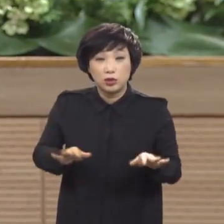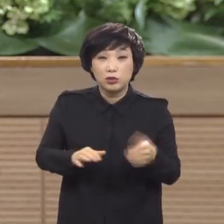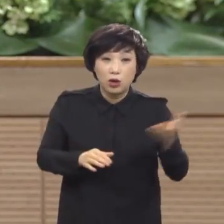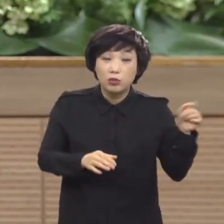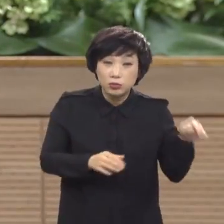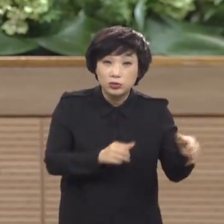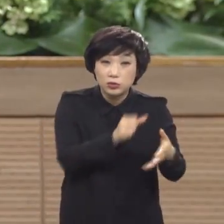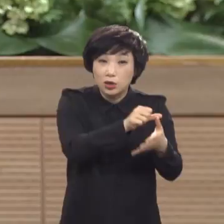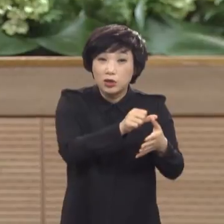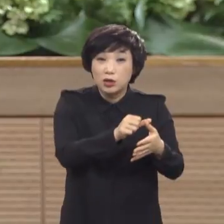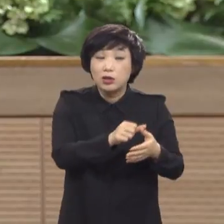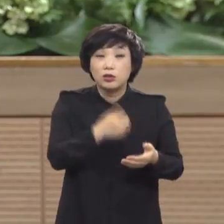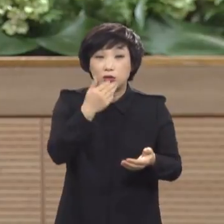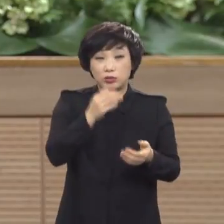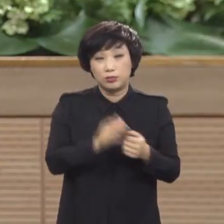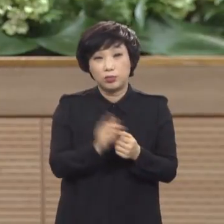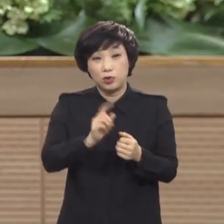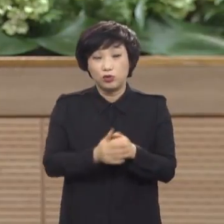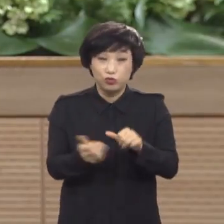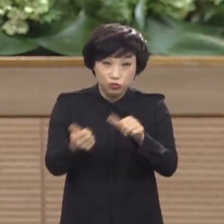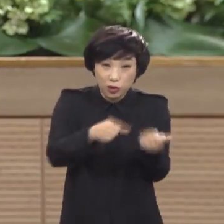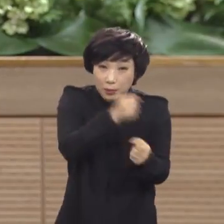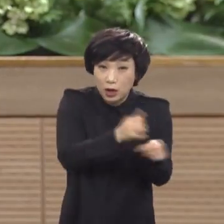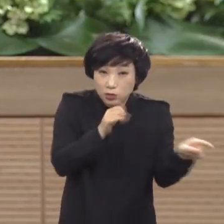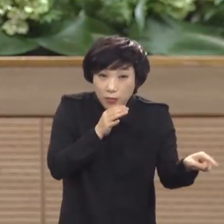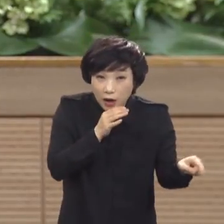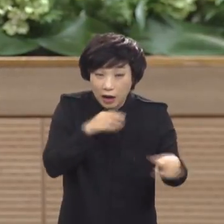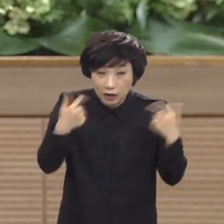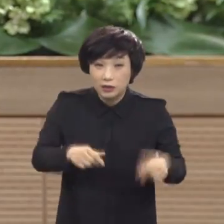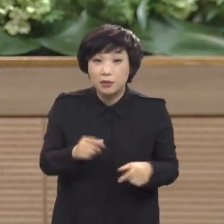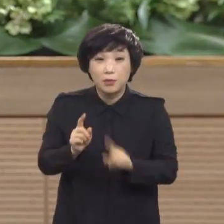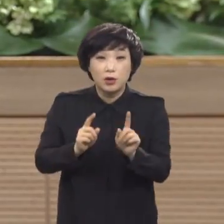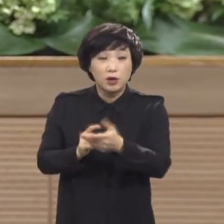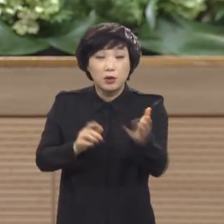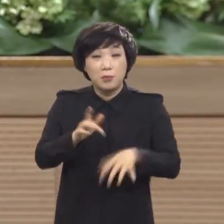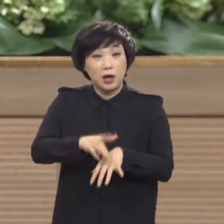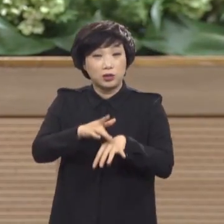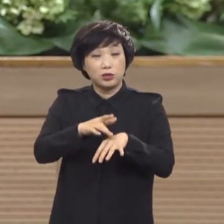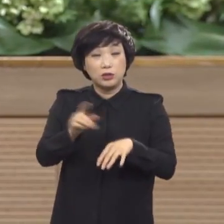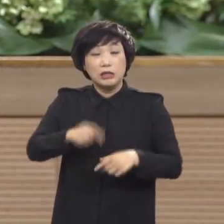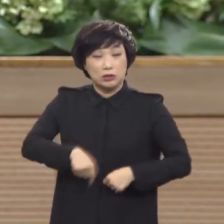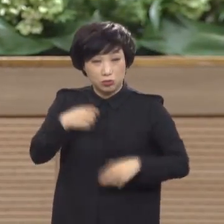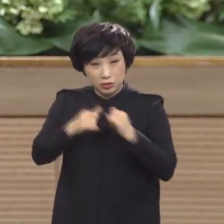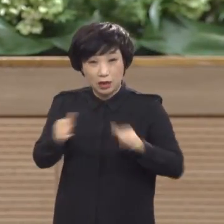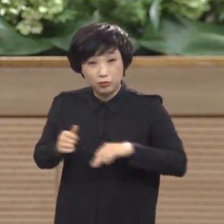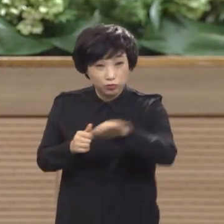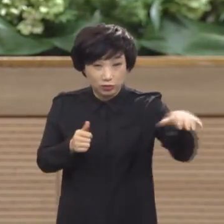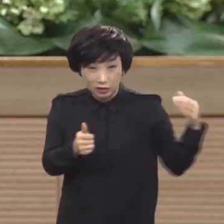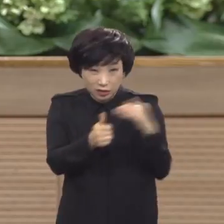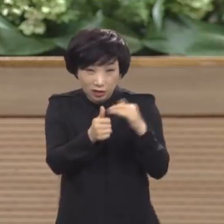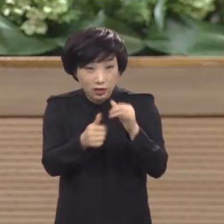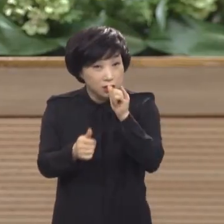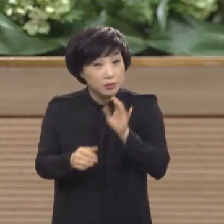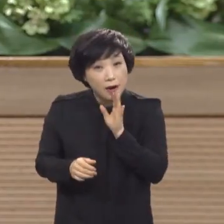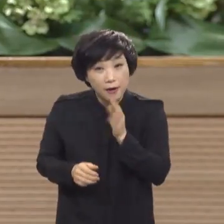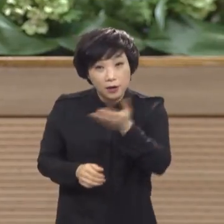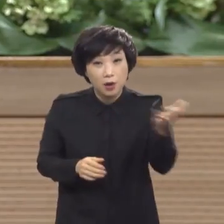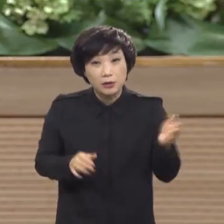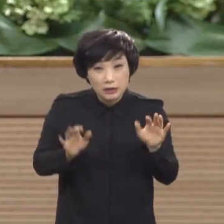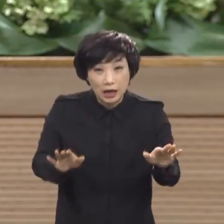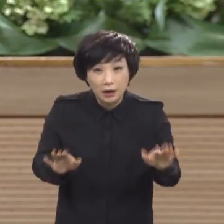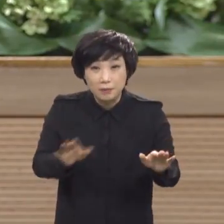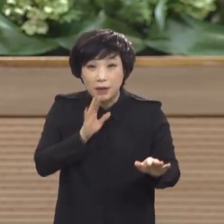마귀는 의로운 자에게 접근한다. 그러니 예수 잘 믿는 사람에게 얼마나 마귀가 크게 접근하는가를